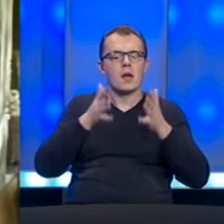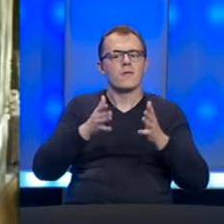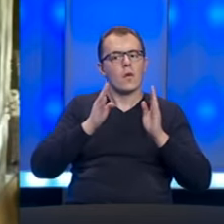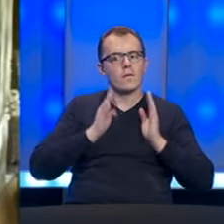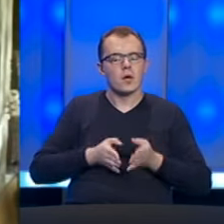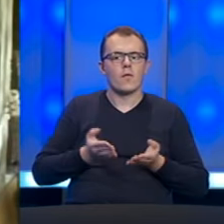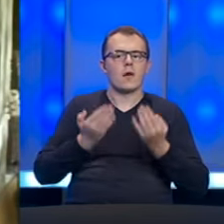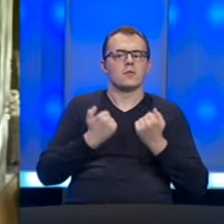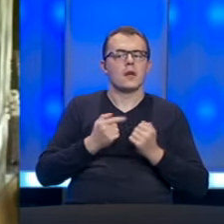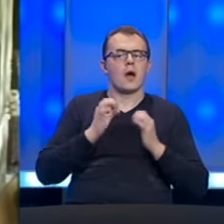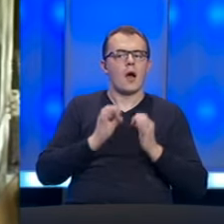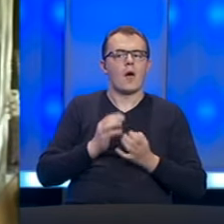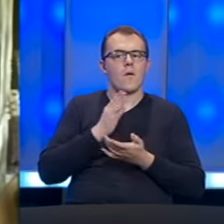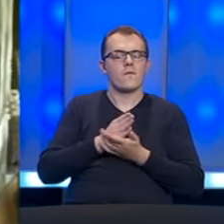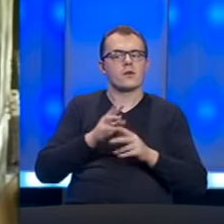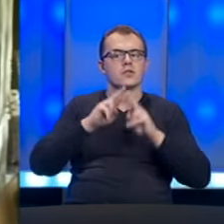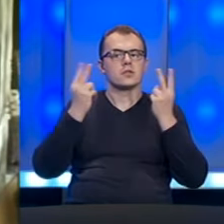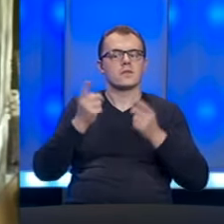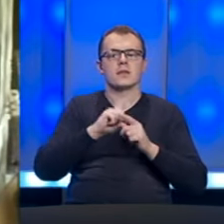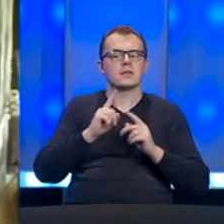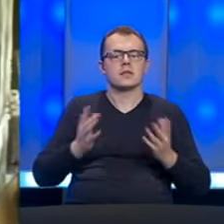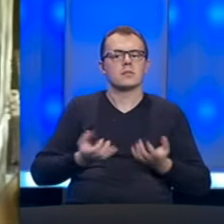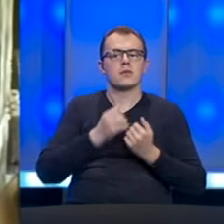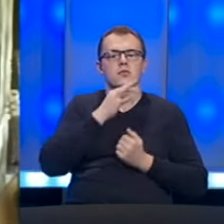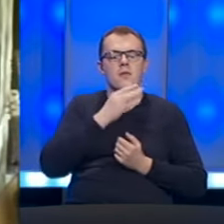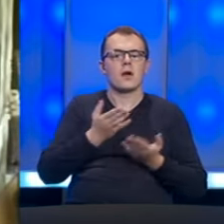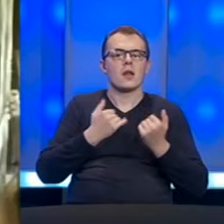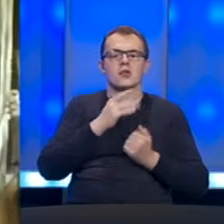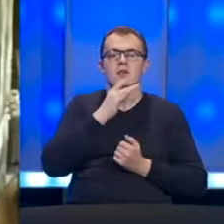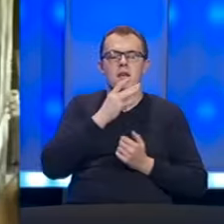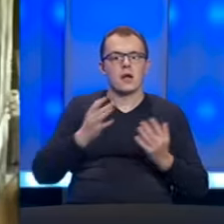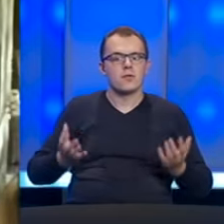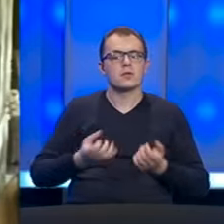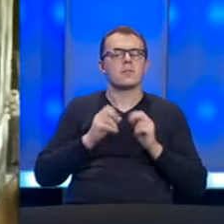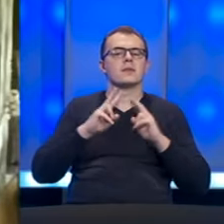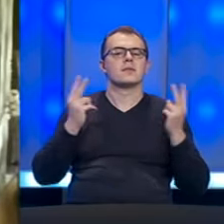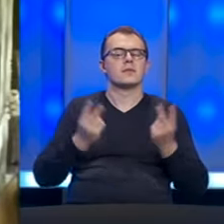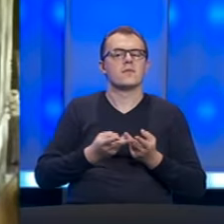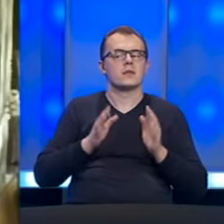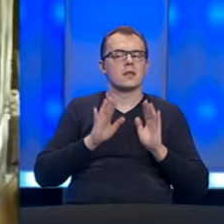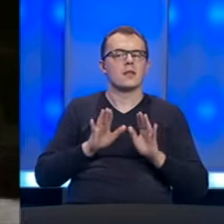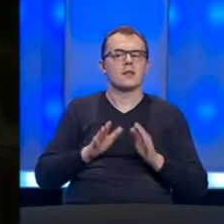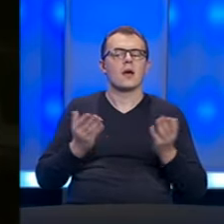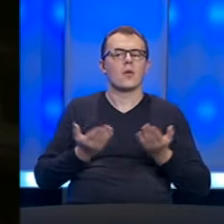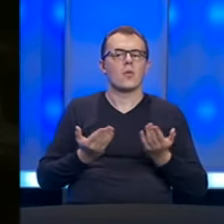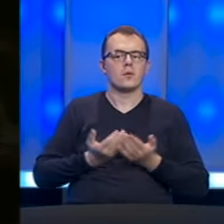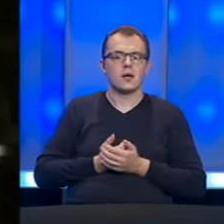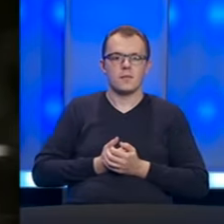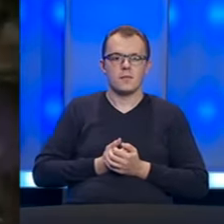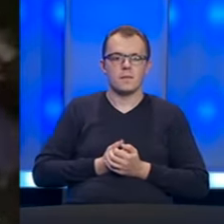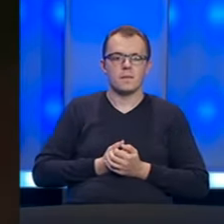vjerovao da ako već svijet nije spasio Sarajevo, da će Sarajevo spasiti svijet. Tako da,